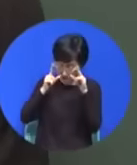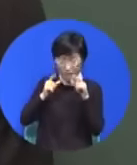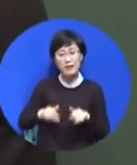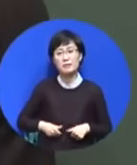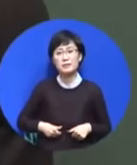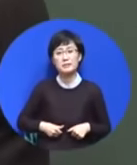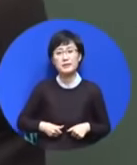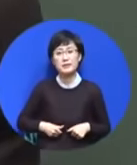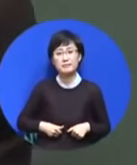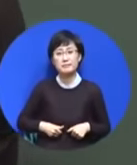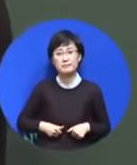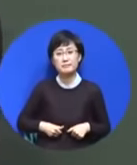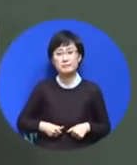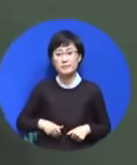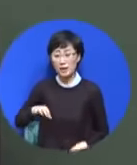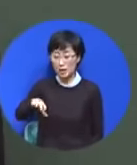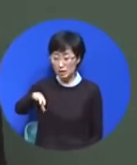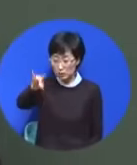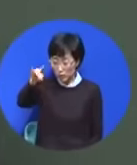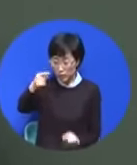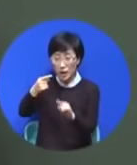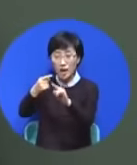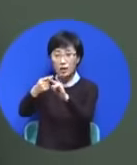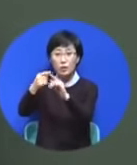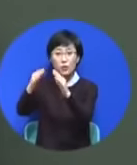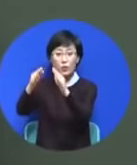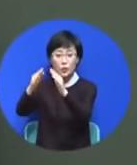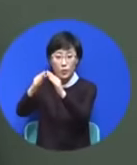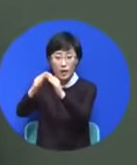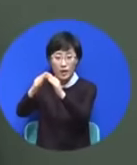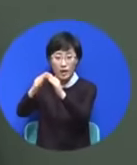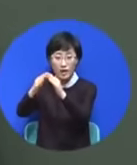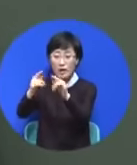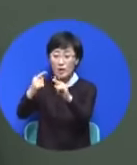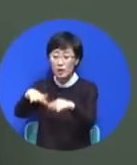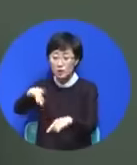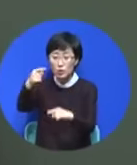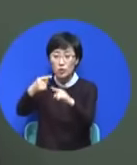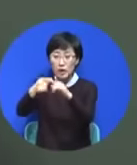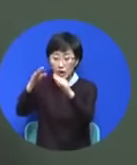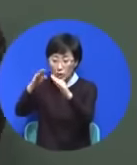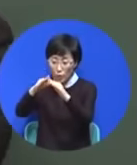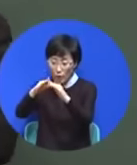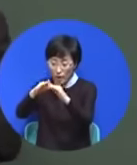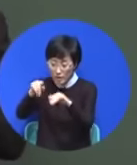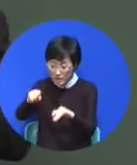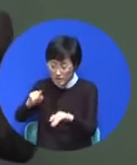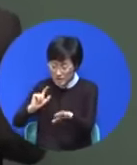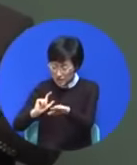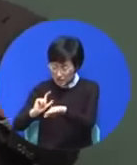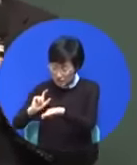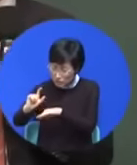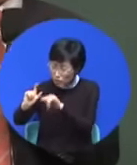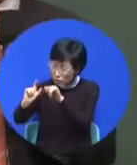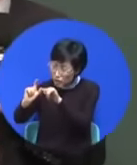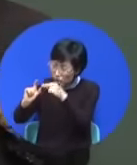달라 자 초대교회는 무엇을 지속해야 되는가 알고